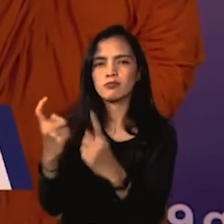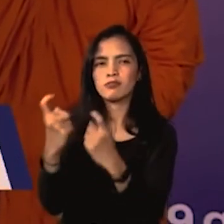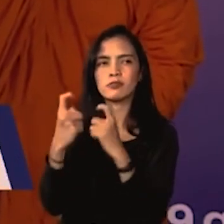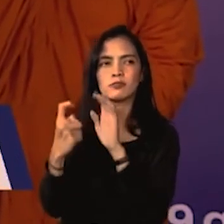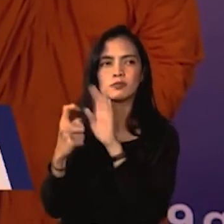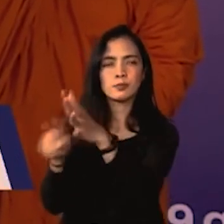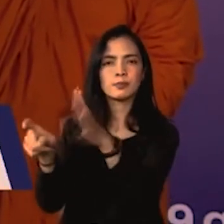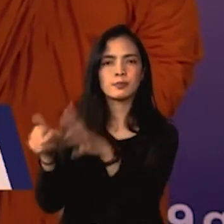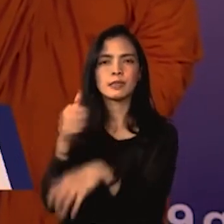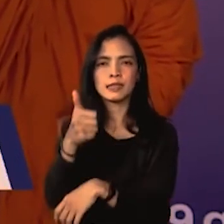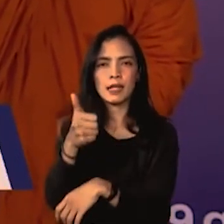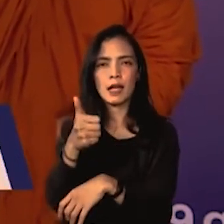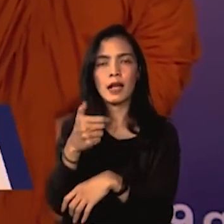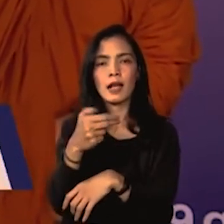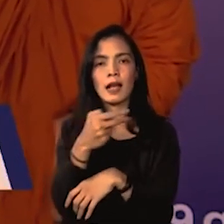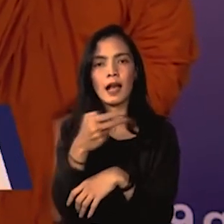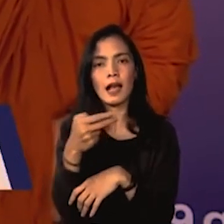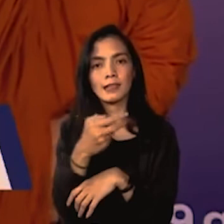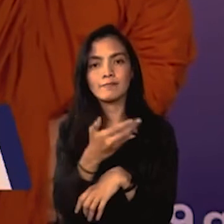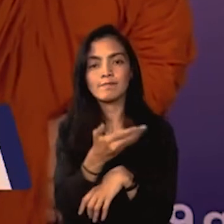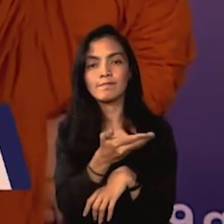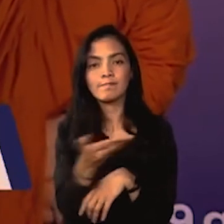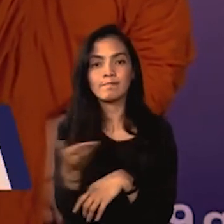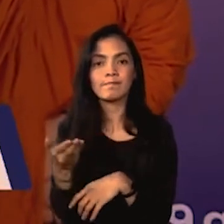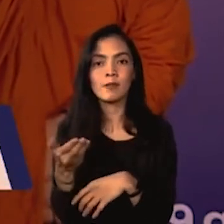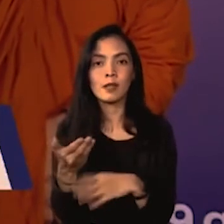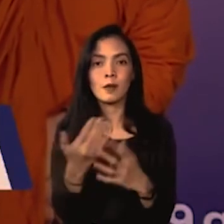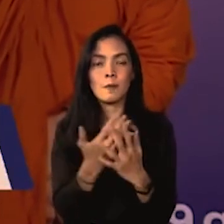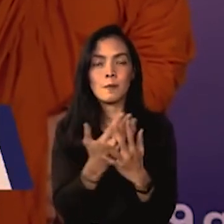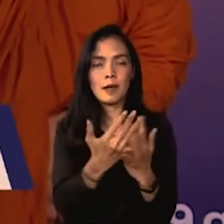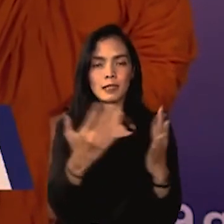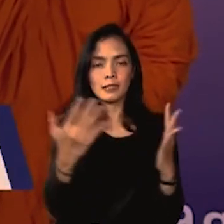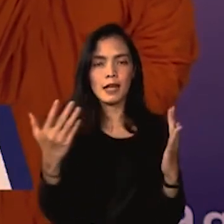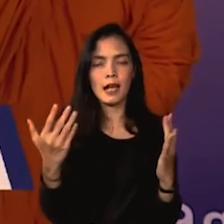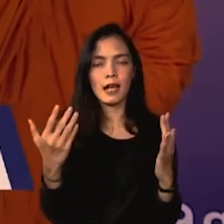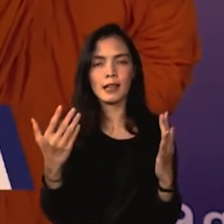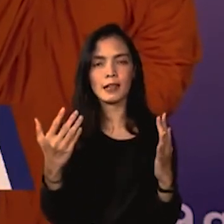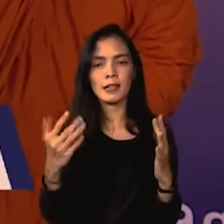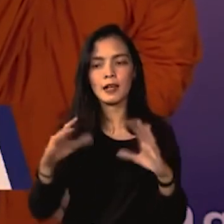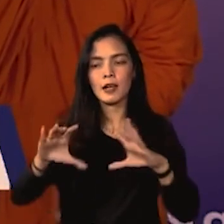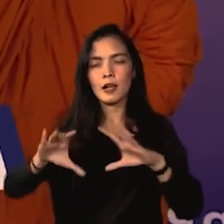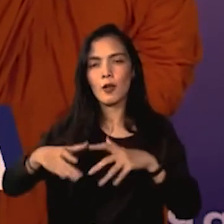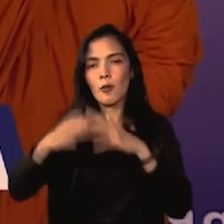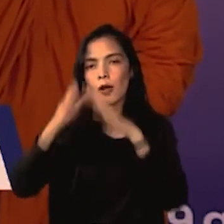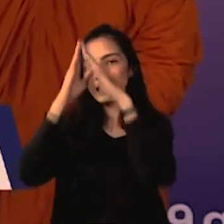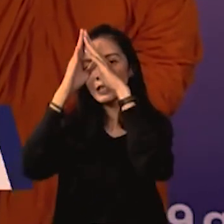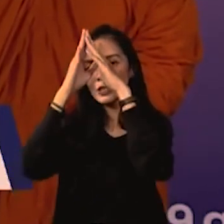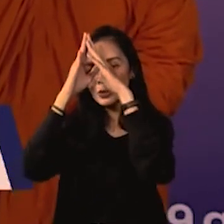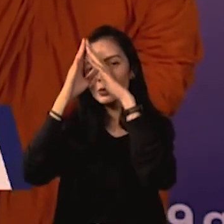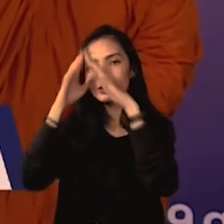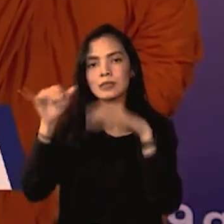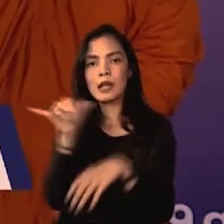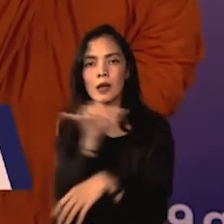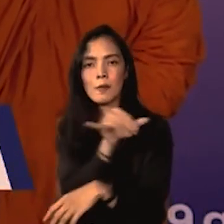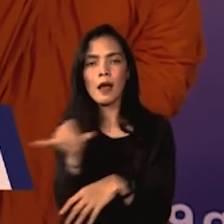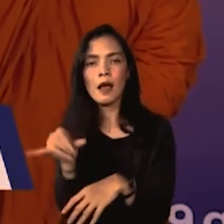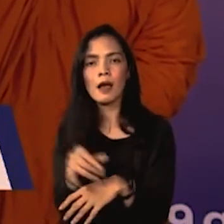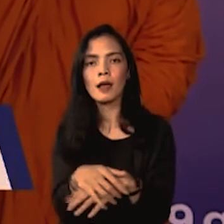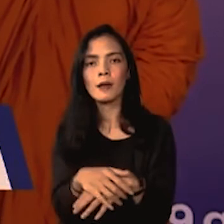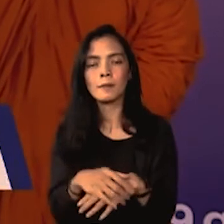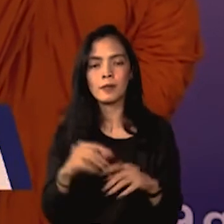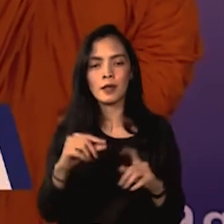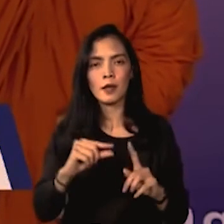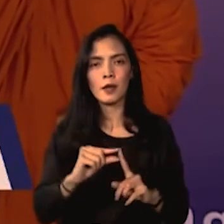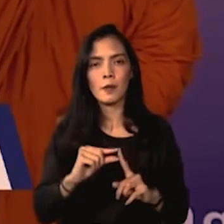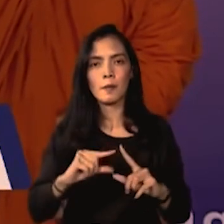ini. Oleh karena itu, kepada seluruh masyarakat, kepada seluruh umat Hindu seluruh Indonesia,